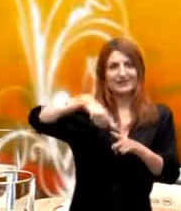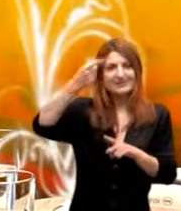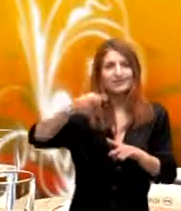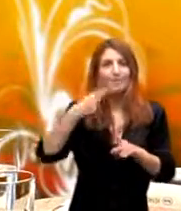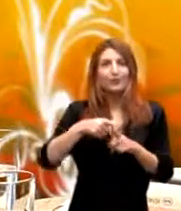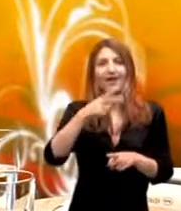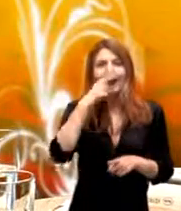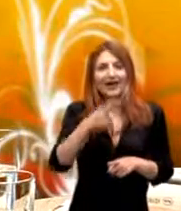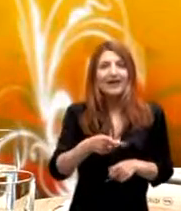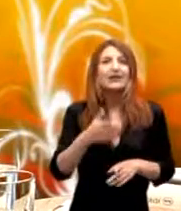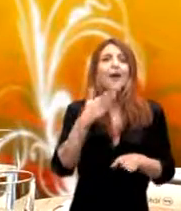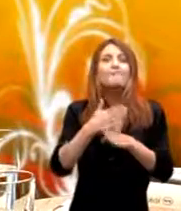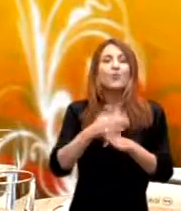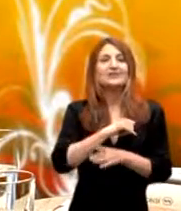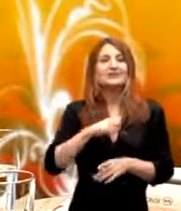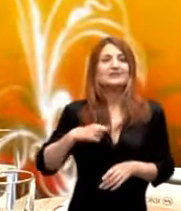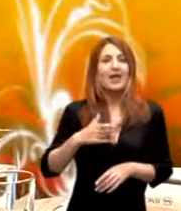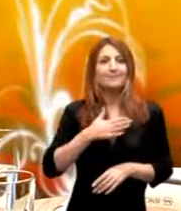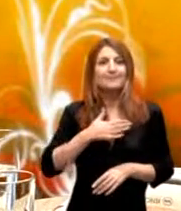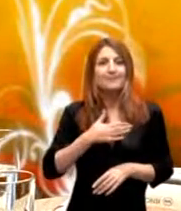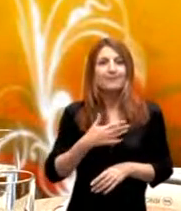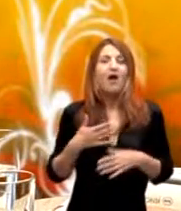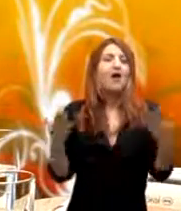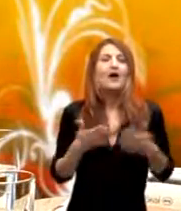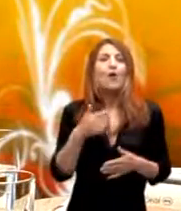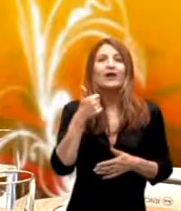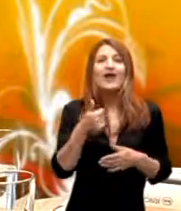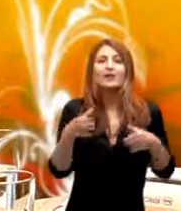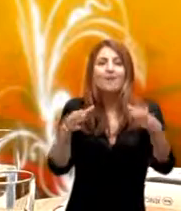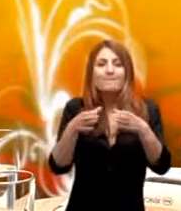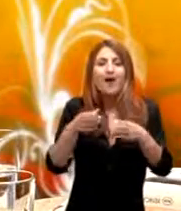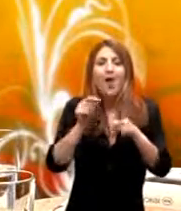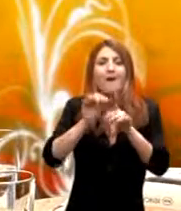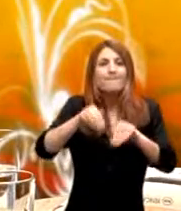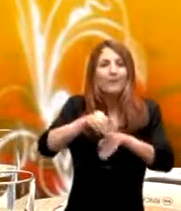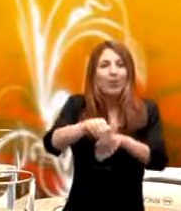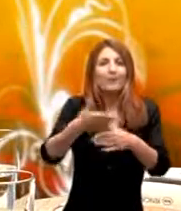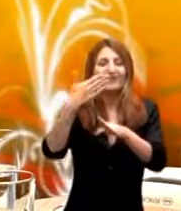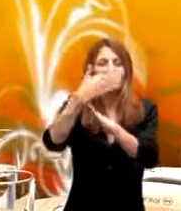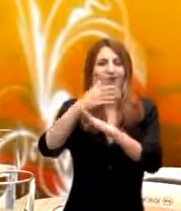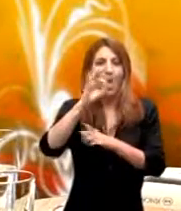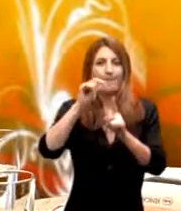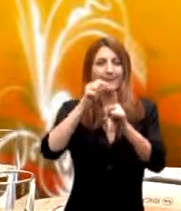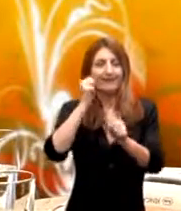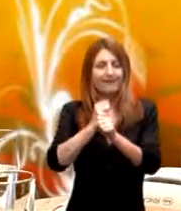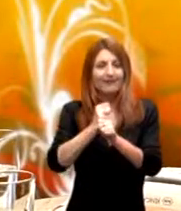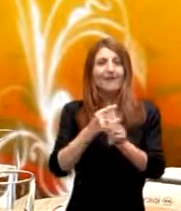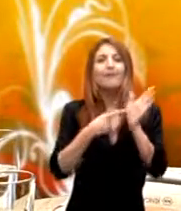put gledajte, pomogni sam sebi. Znači, kako jedno malo OPG poduzeće sam predstavila